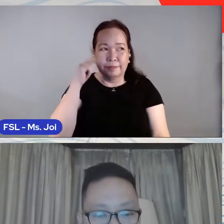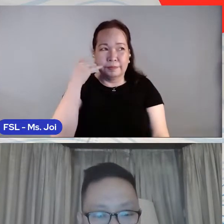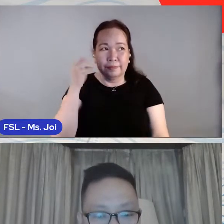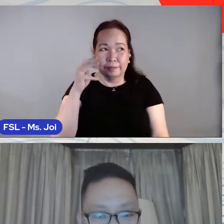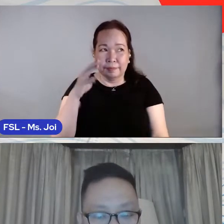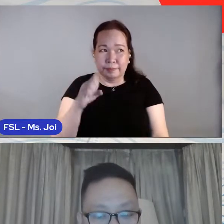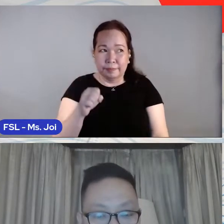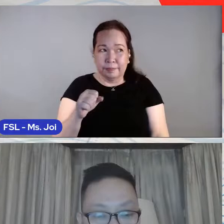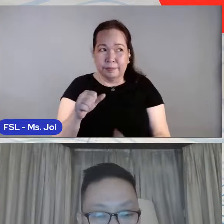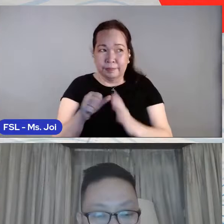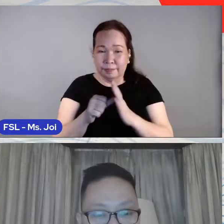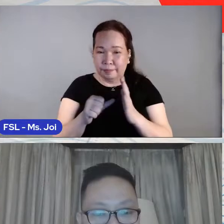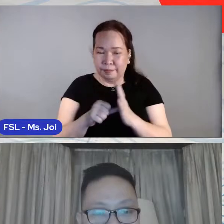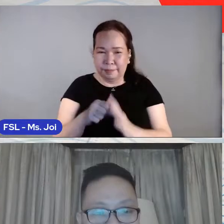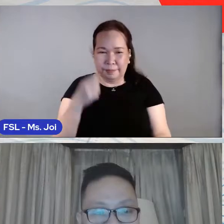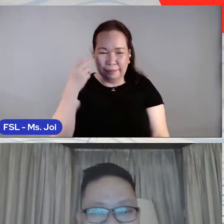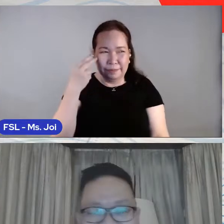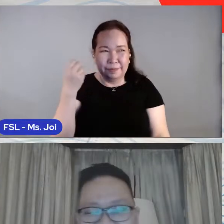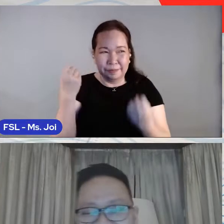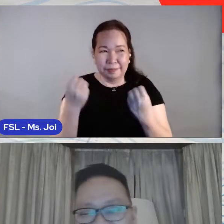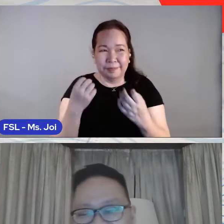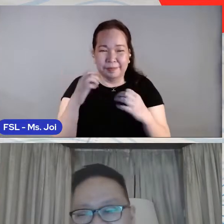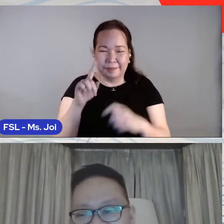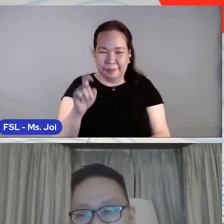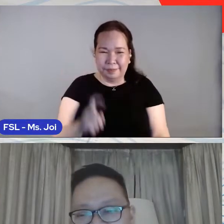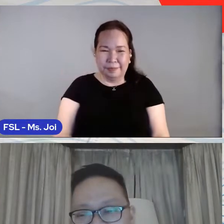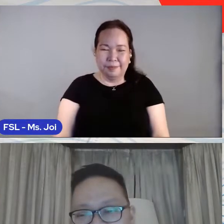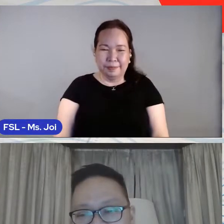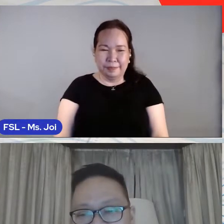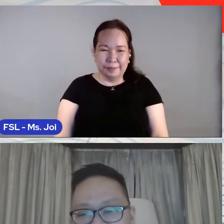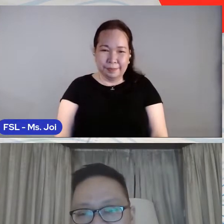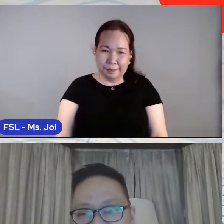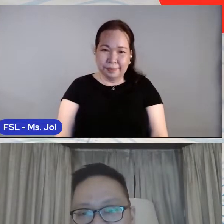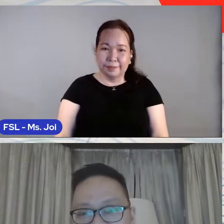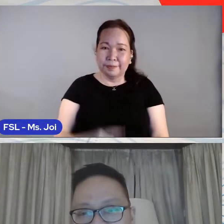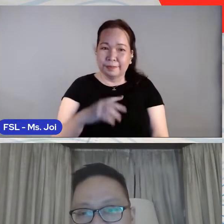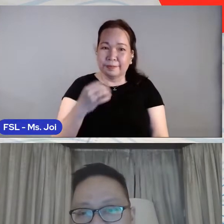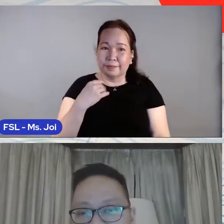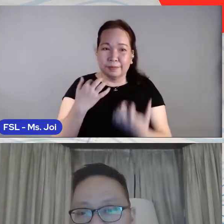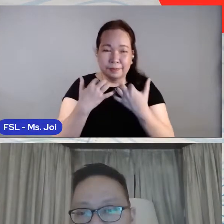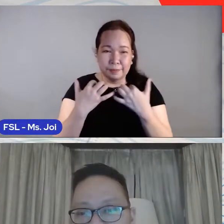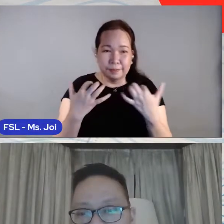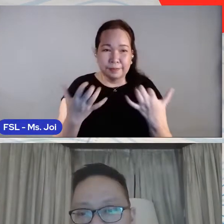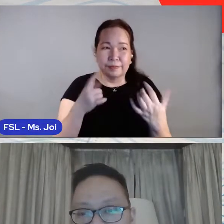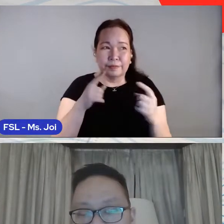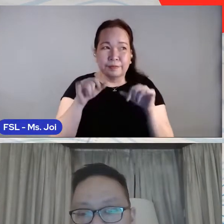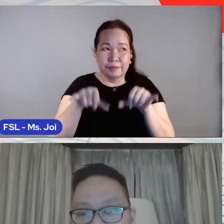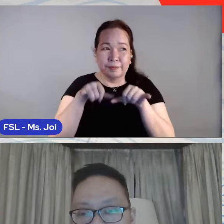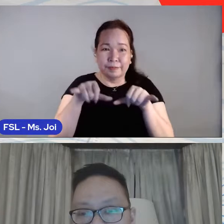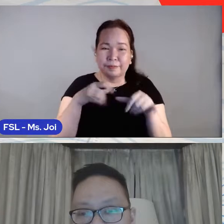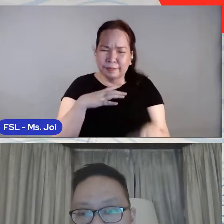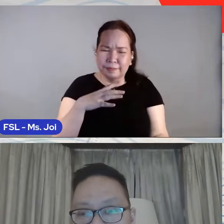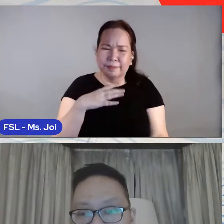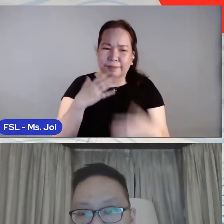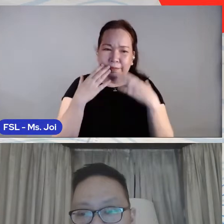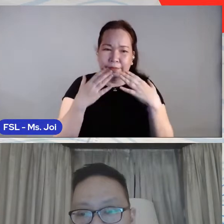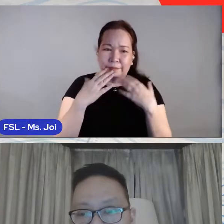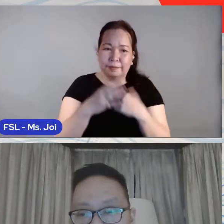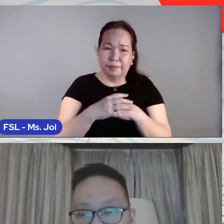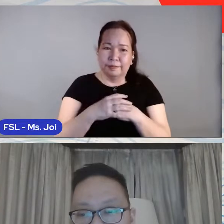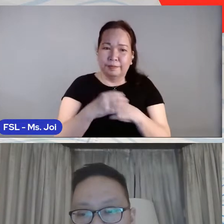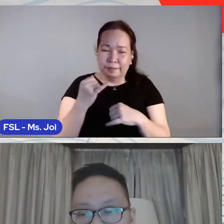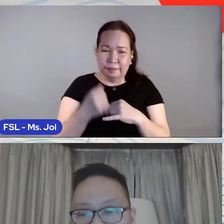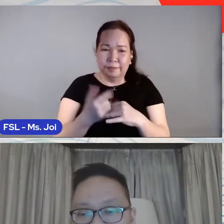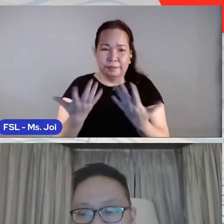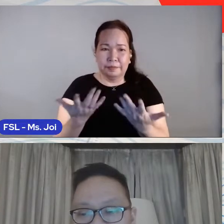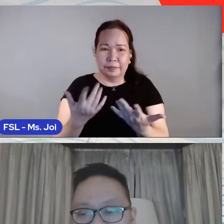sa sobrang daming tanong ko. And also to our listeners who are still here. So Director James